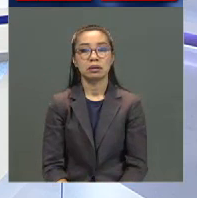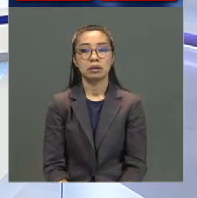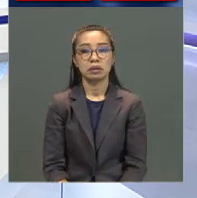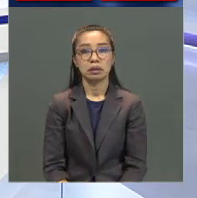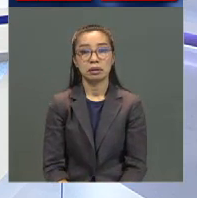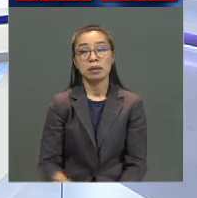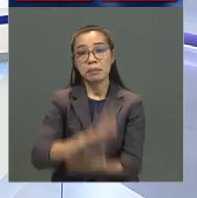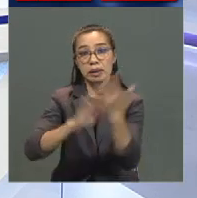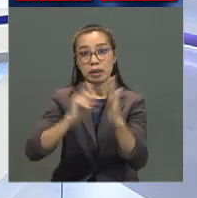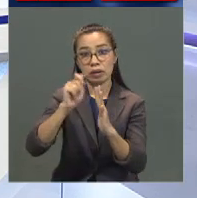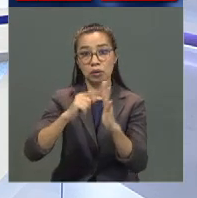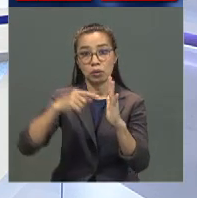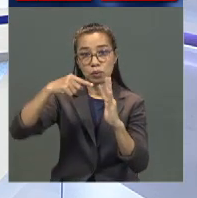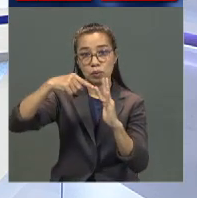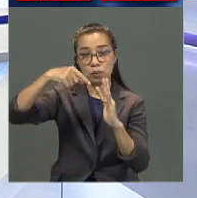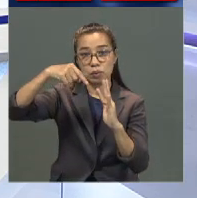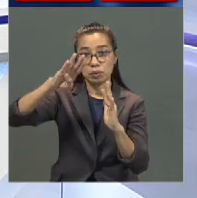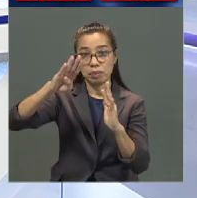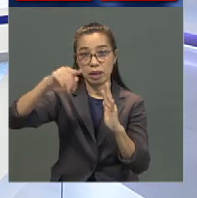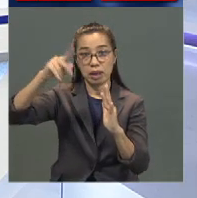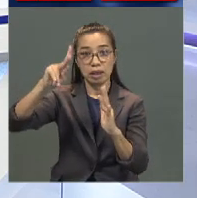ผู้หญิงอีกหนึ่งอย่างที่น่าเป็นห่วงนะครับก็คืออะไรงานไทยที่ปรากฏว่าไปทำงานที่ต่างประเทศครับแล้วก็มีปัญหาอย่างคนไทยที่อยู่ในอุซเบกิสถาน28